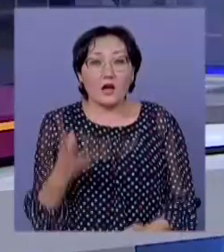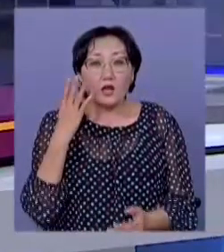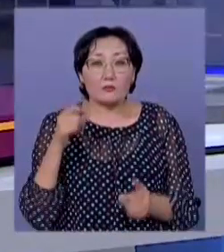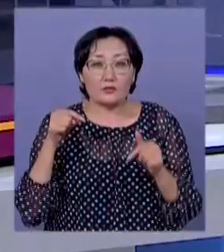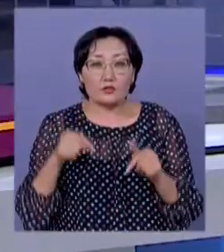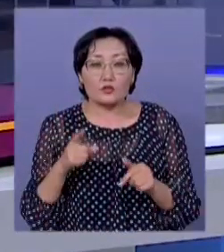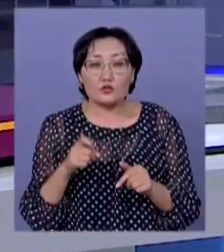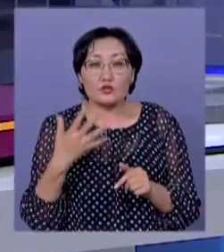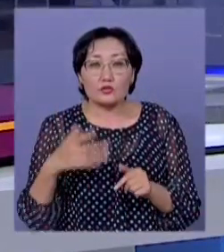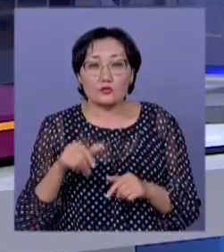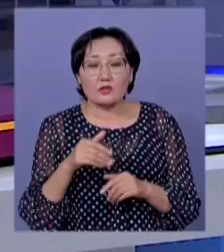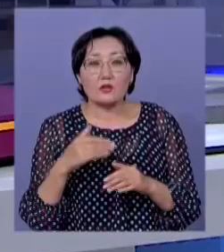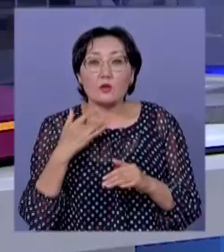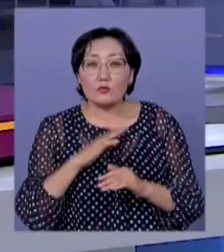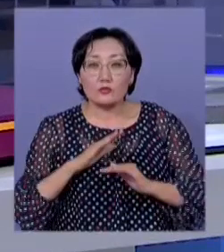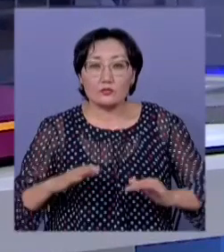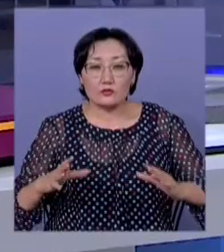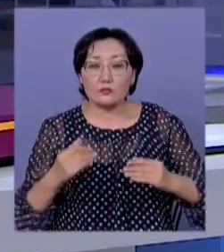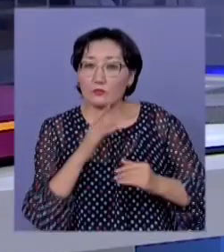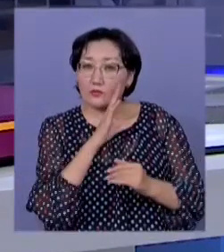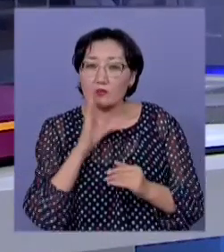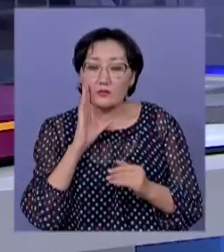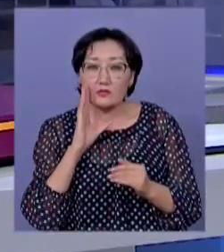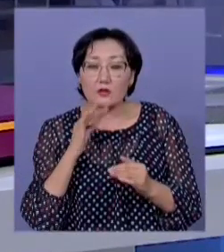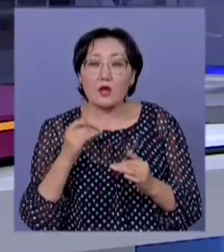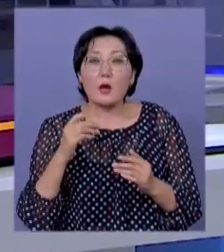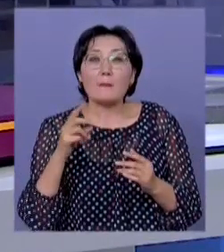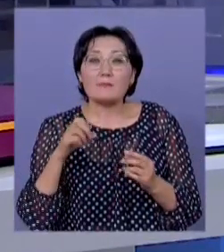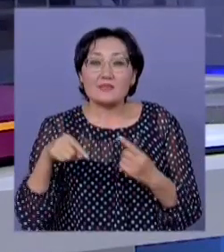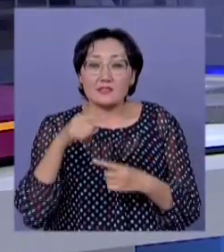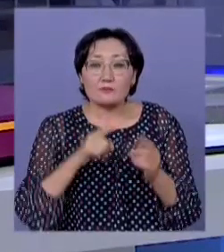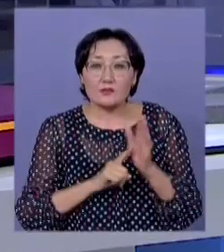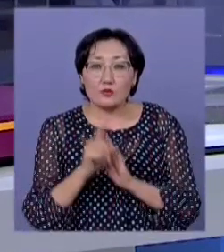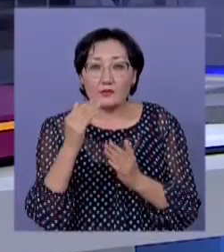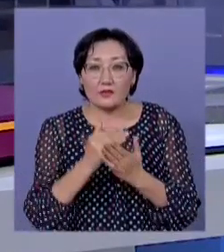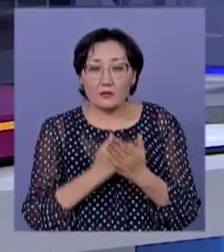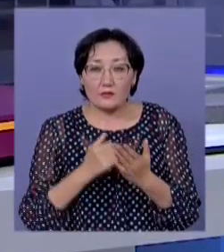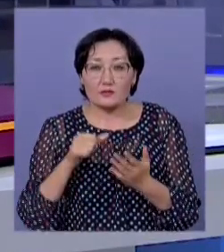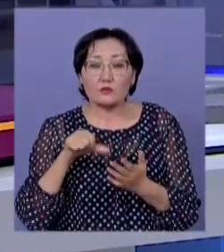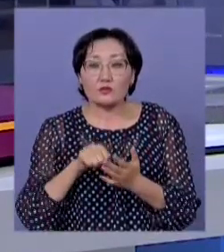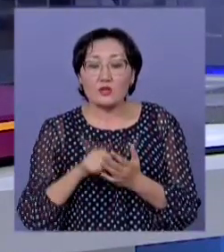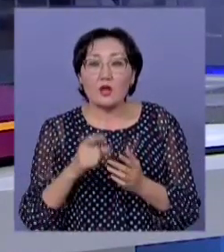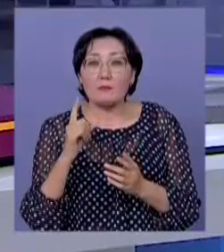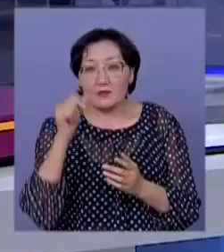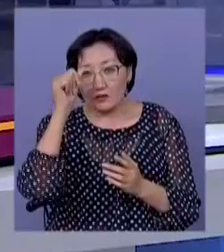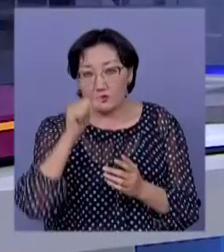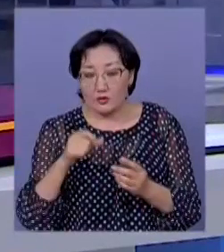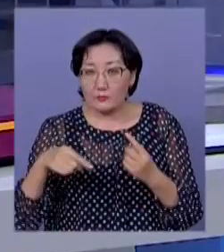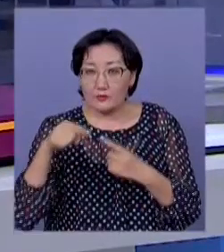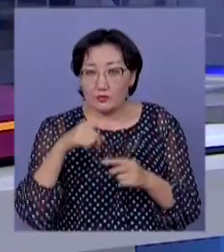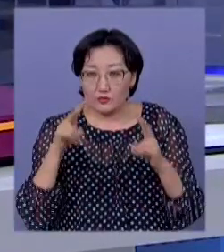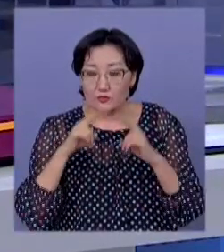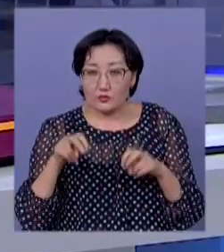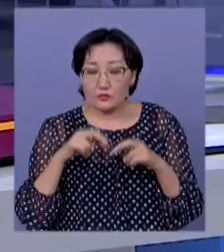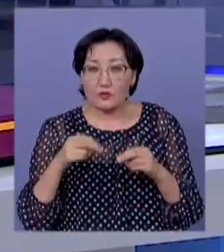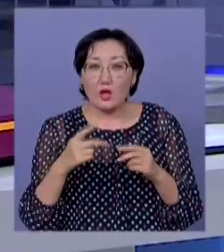Алматыда 150-ден астам көп балалы ана бизнес бастау бағдарламасының түлегі атанды. Олар бір ай бойы кәсіптің қыр-сырын меңгеріп,